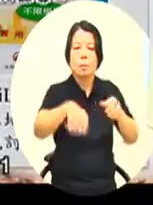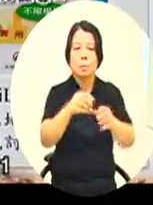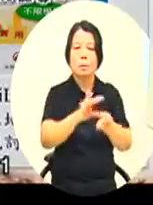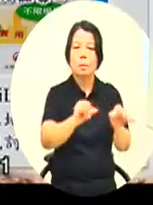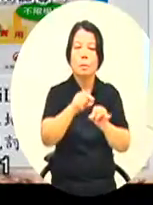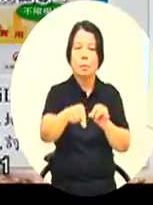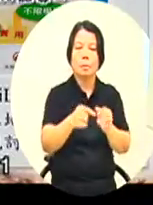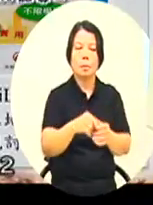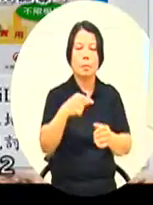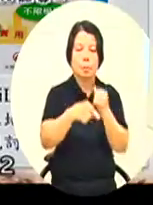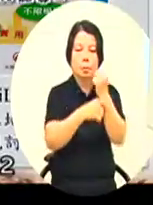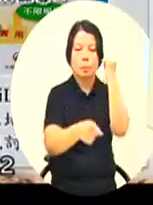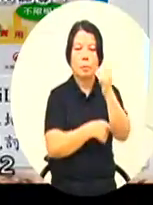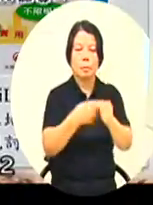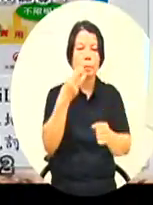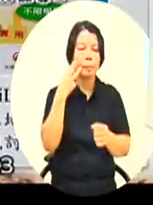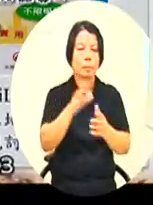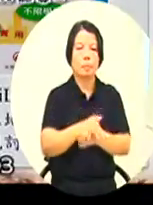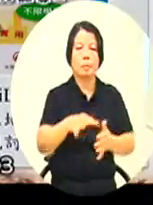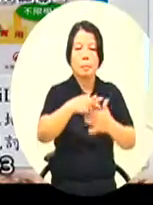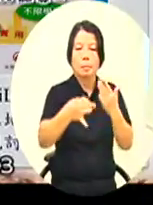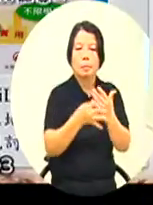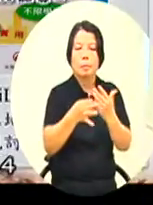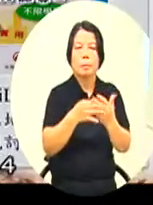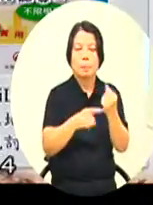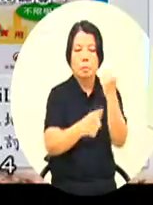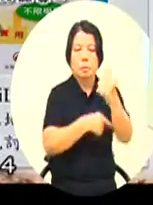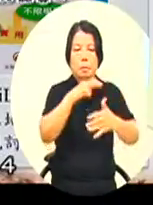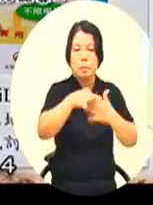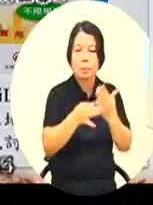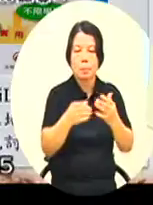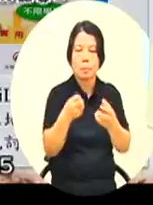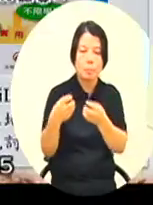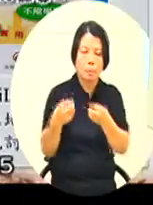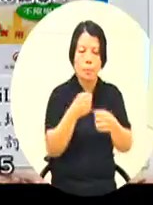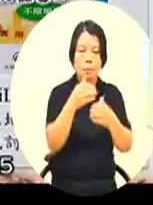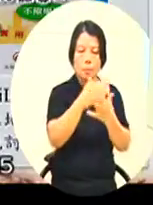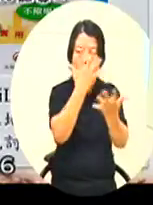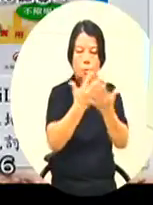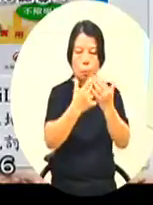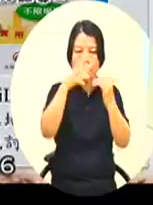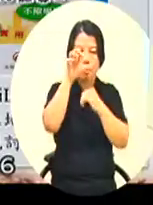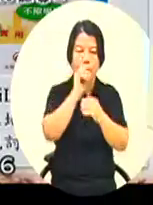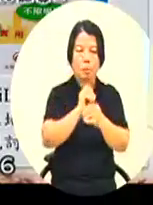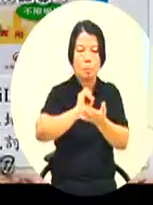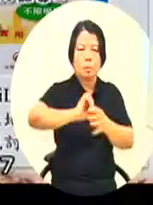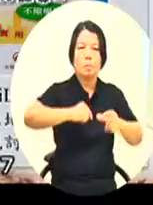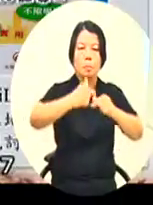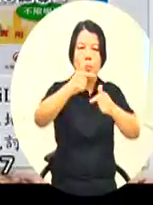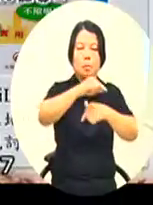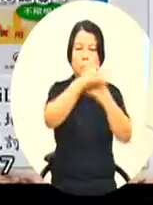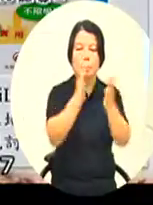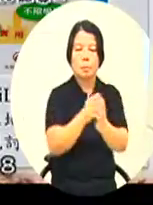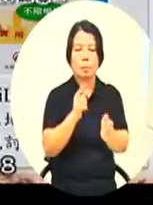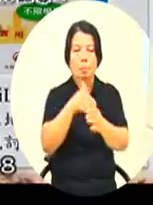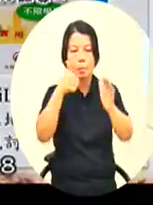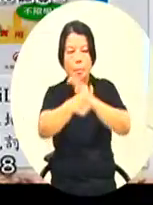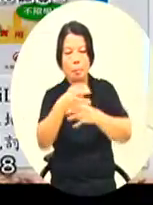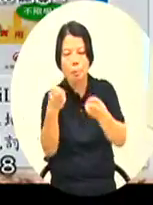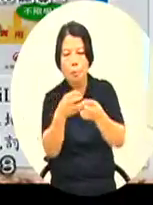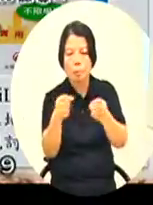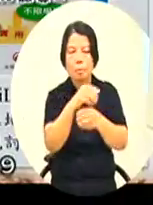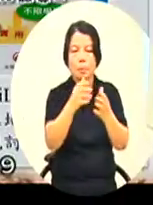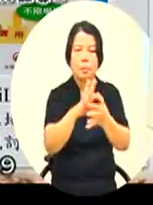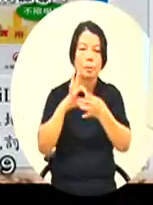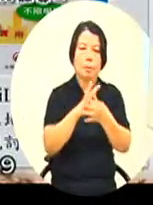治有一些法规讨论跟市府的议题讨论都在我们的网站上，也是可以免费进去进行讨论跟了解相